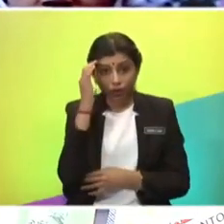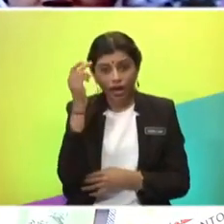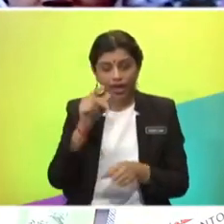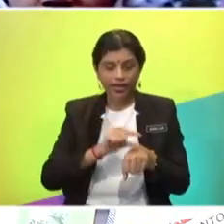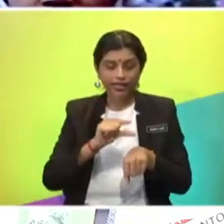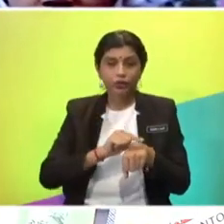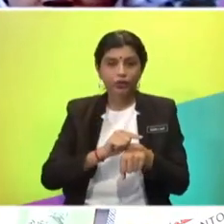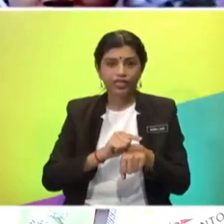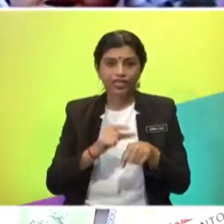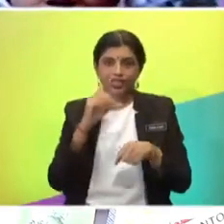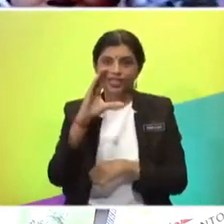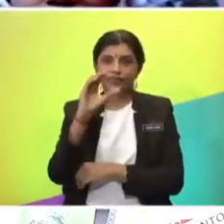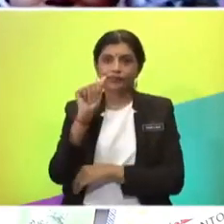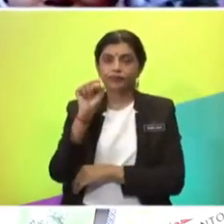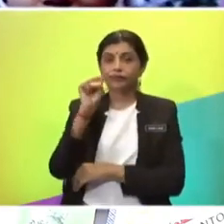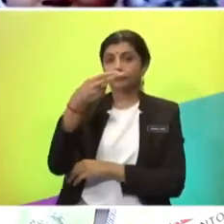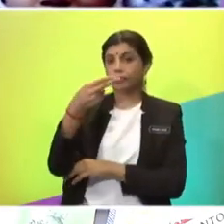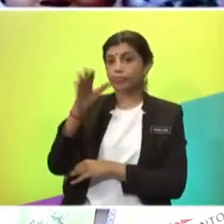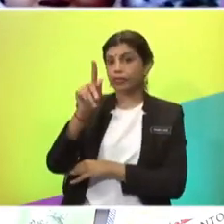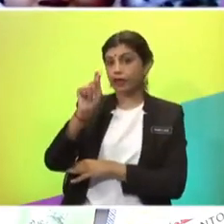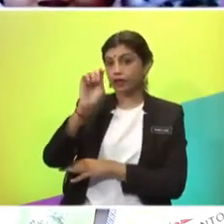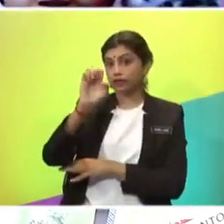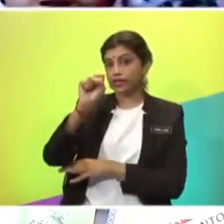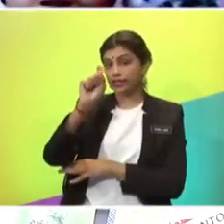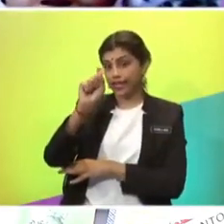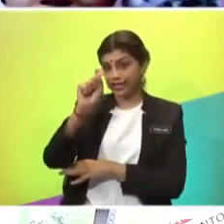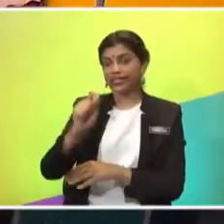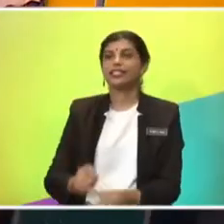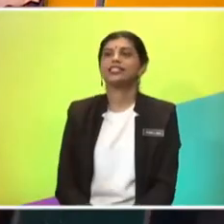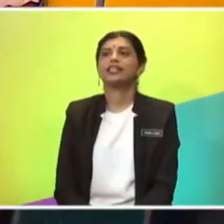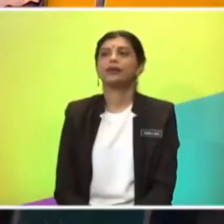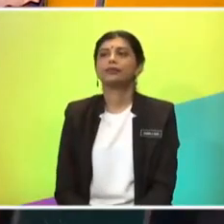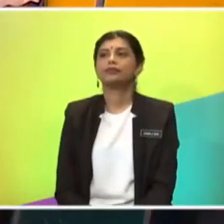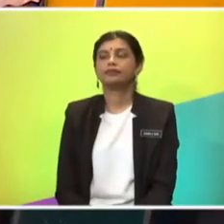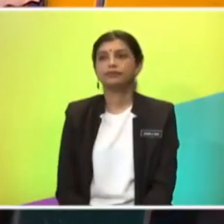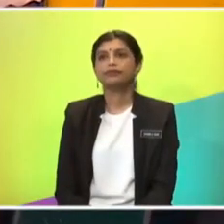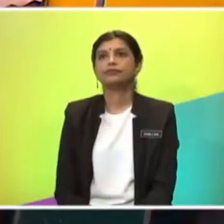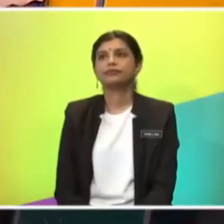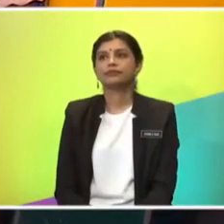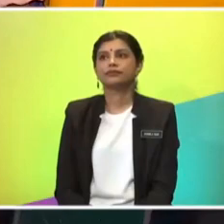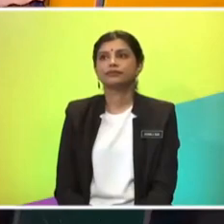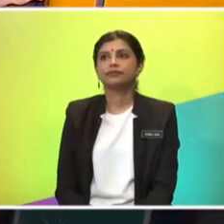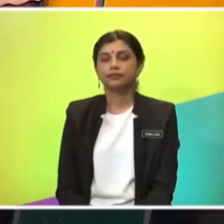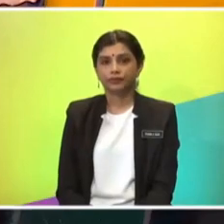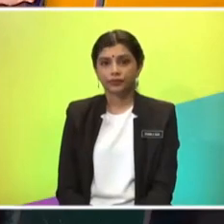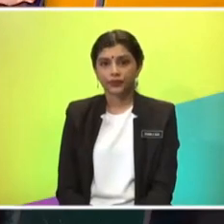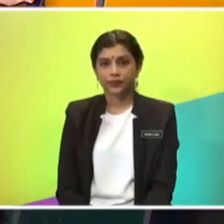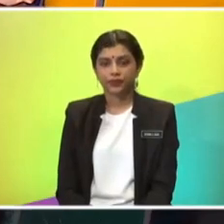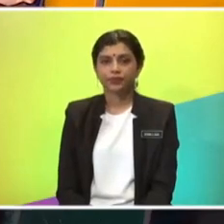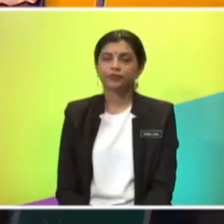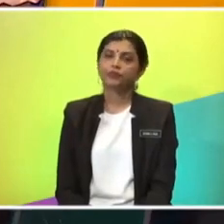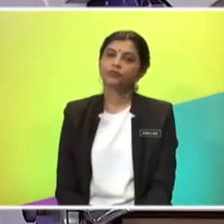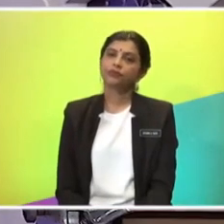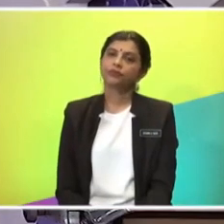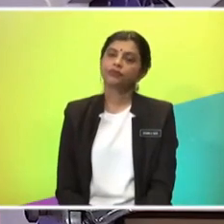juga mana 120. Kalau menegak sebab kita akan dapat nilai yang sama. Baik betul. Cikgu, seterusnya cikgu. Okey, seterusnya